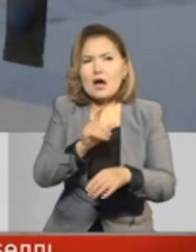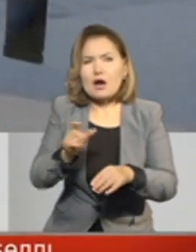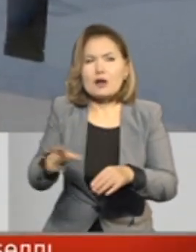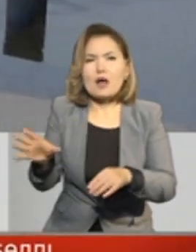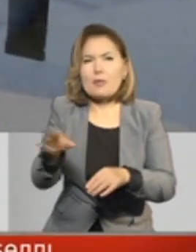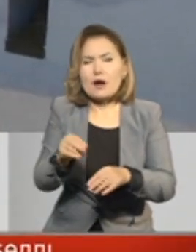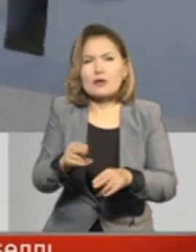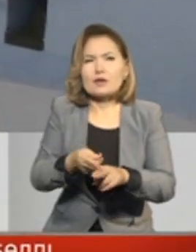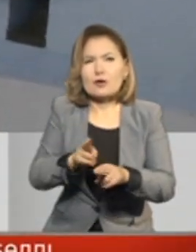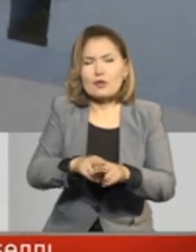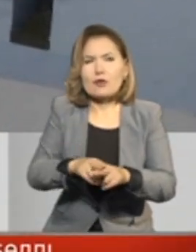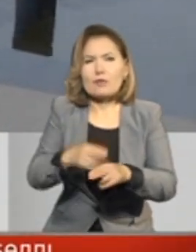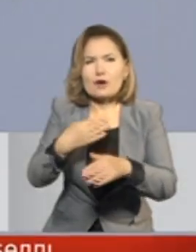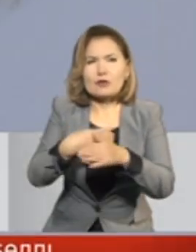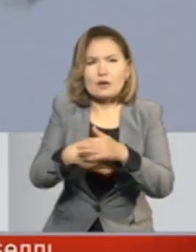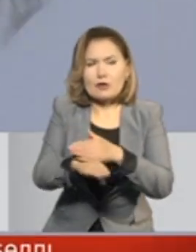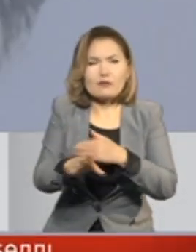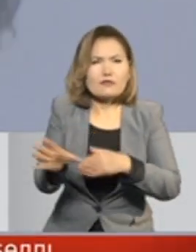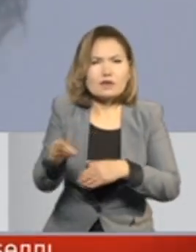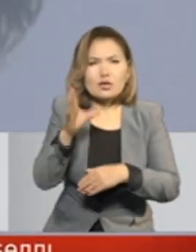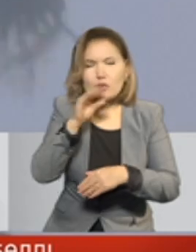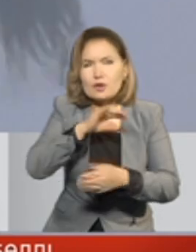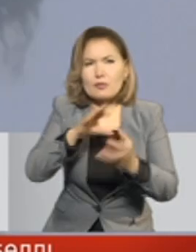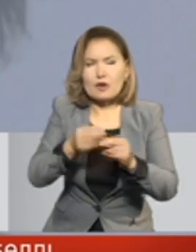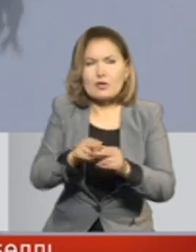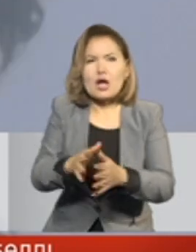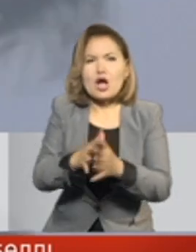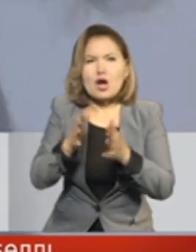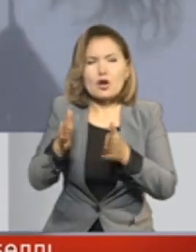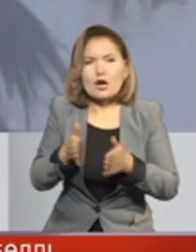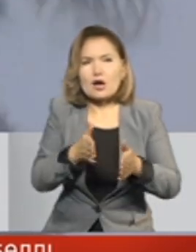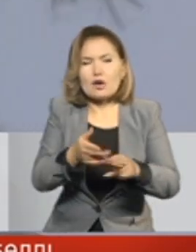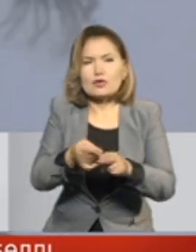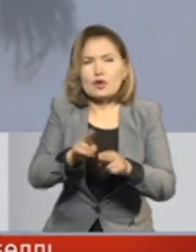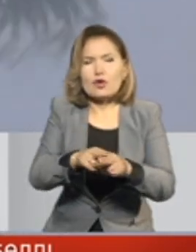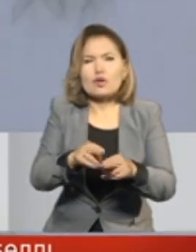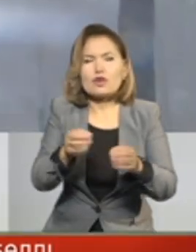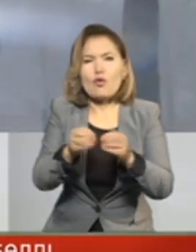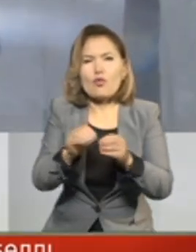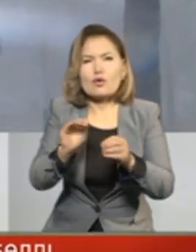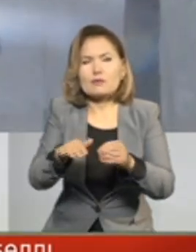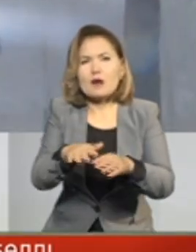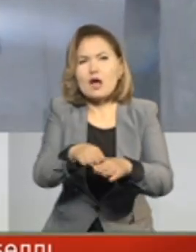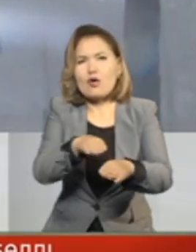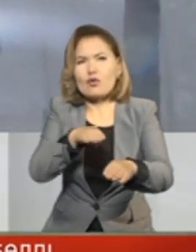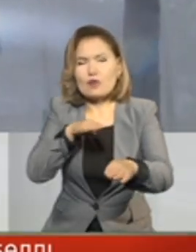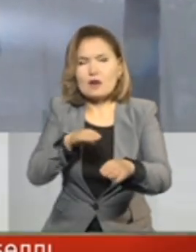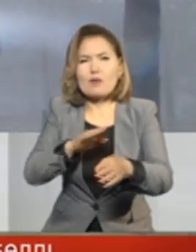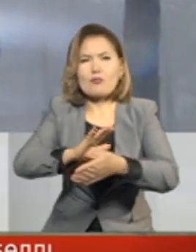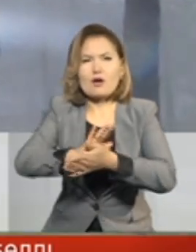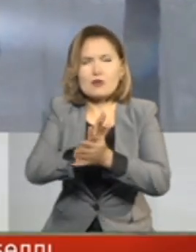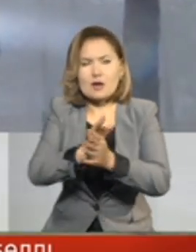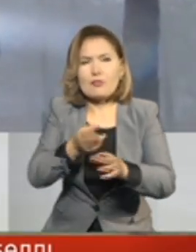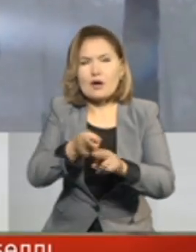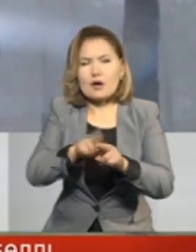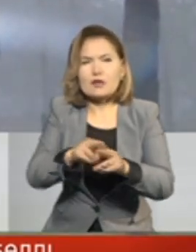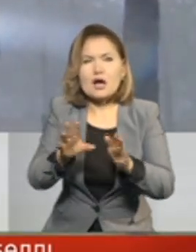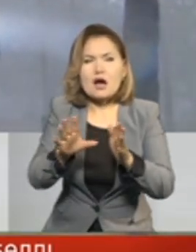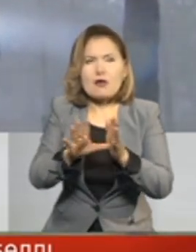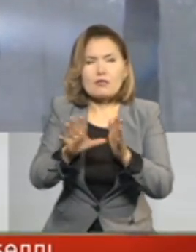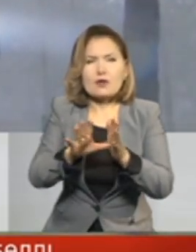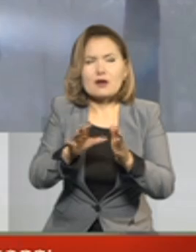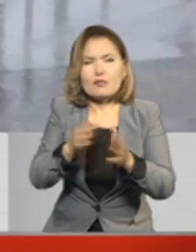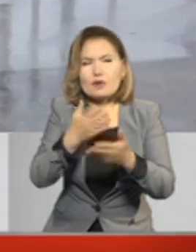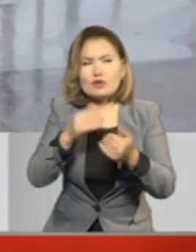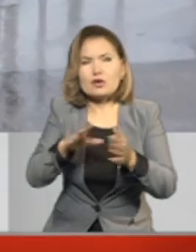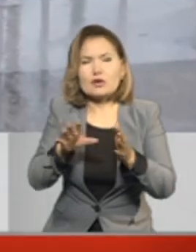барлығы қауіпті аймақтан кетіп үлгермеді. Оған бір жағынан үлкен трассаларда ондаған шақырымға созылған көлік кептелістермен жанармайдың таусылуы